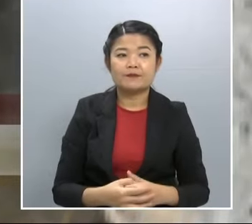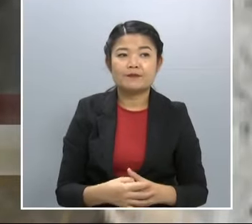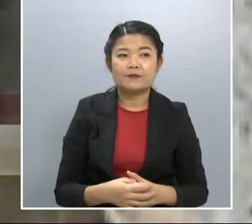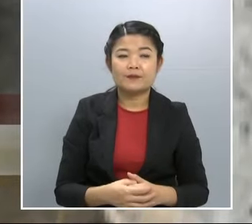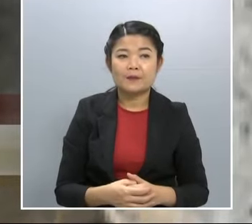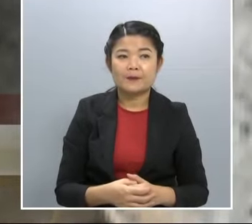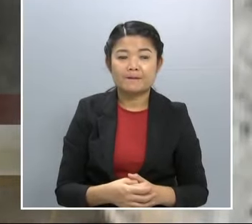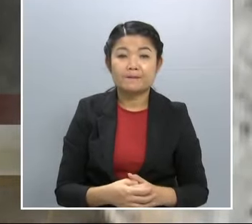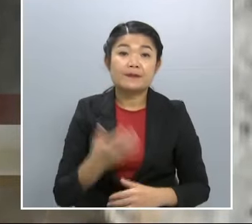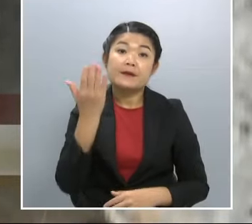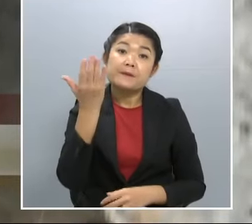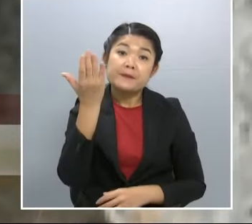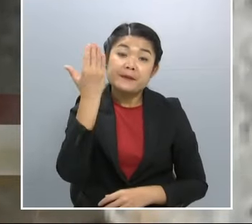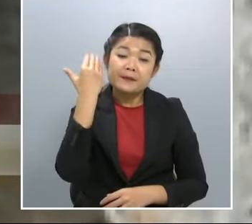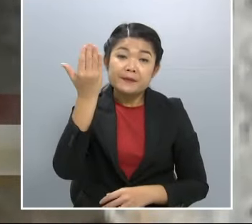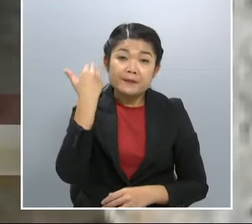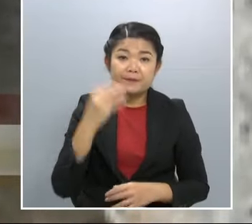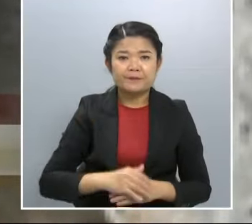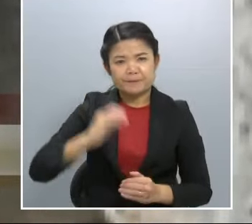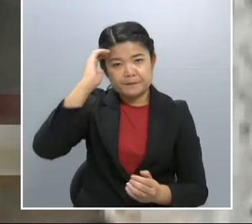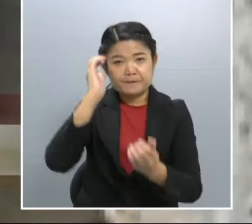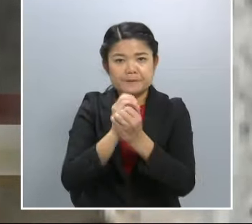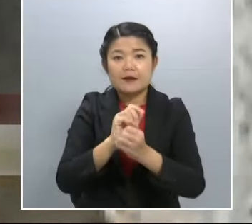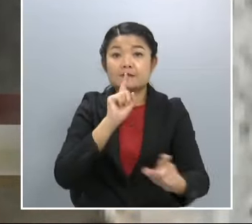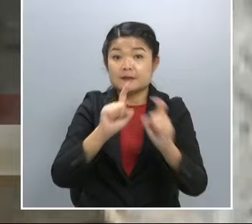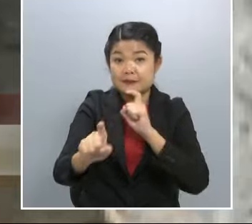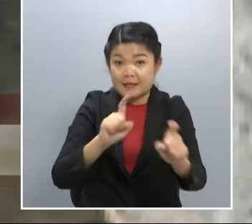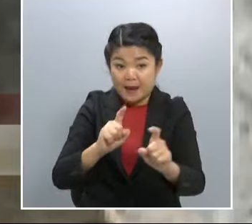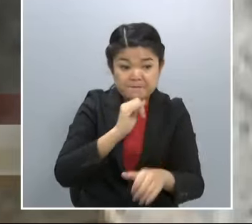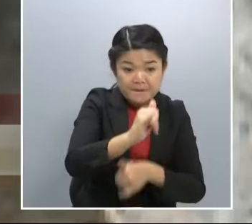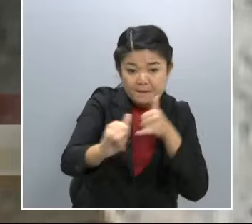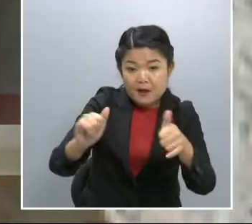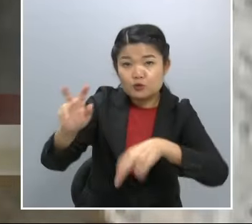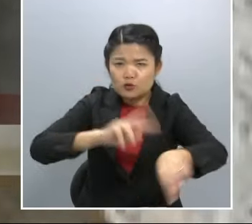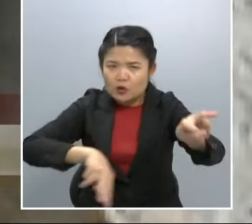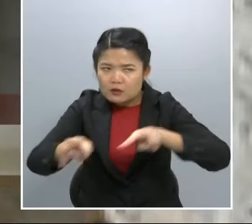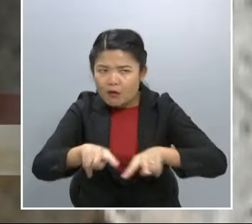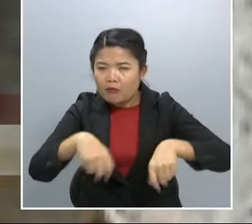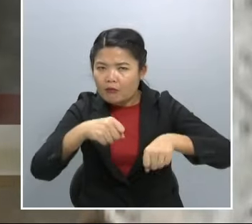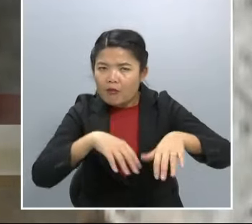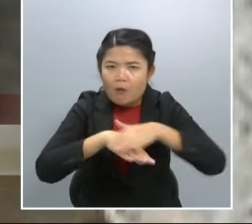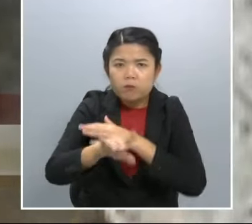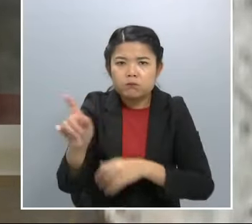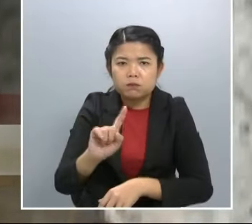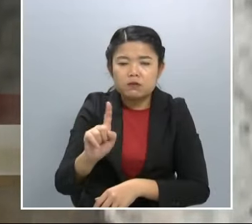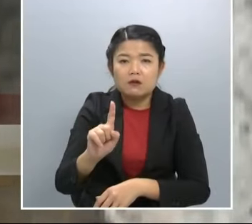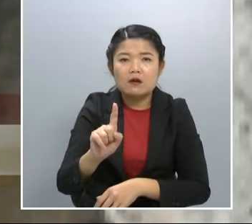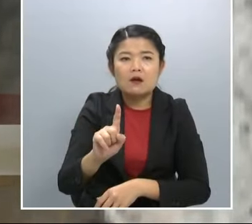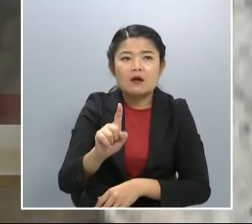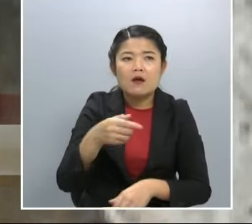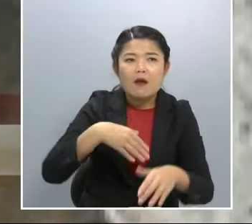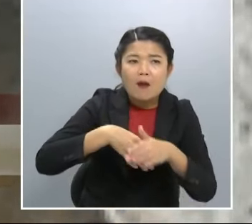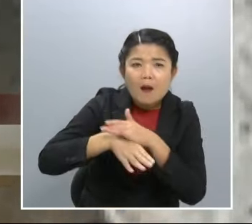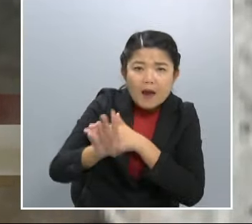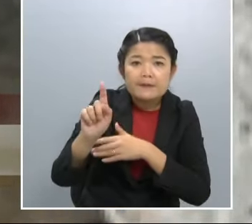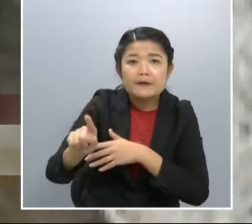โดยที่เมื่อวานนี้ชุดสืบสวนบางละมุงลงพื้นที่ตรวจสอบเส้นทางหลบหนีทราบว่าหลบไปหนีไปอยู่ที่